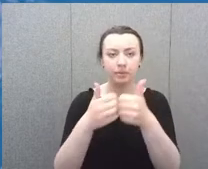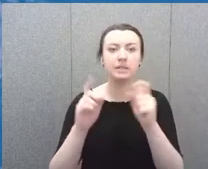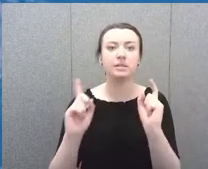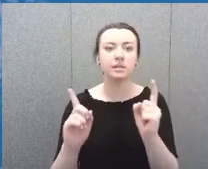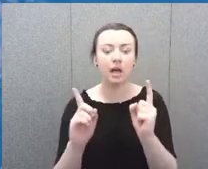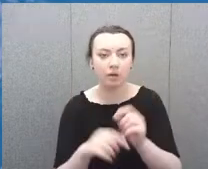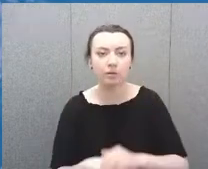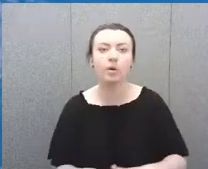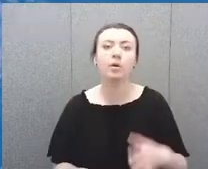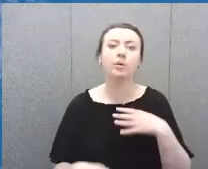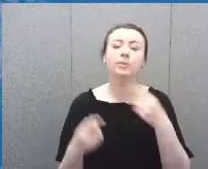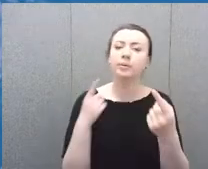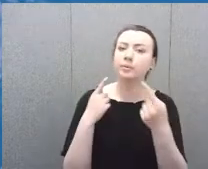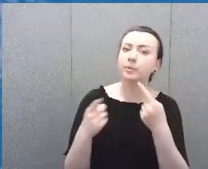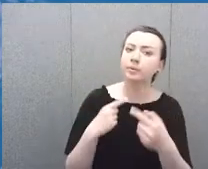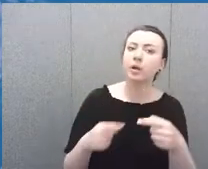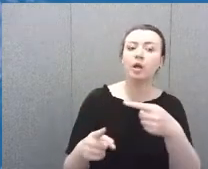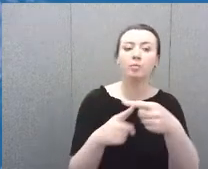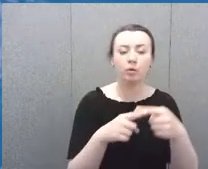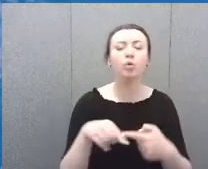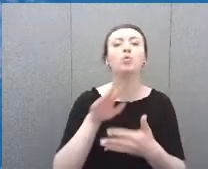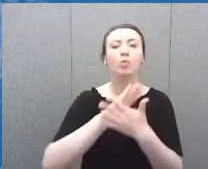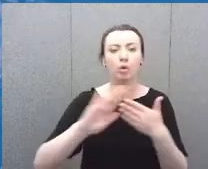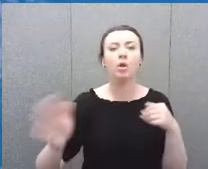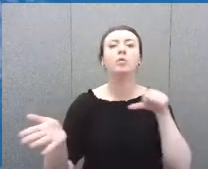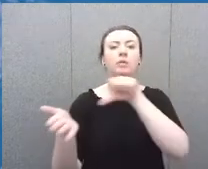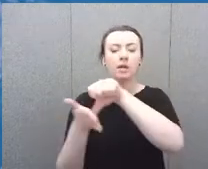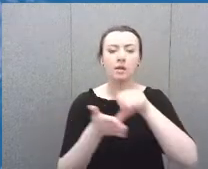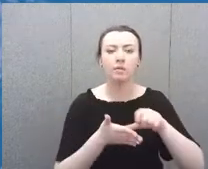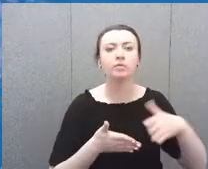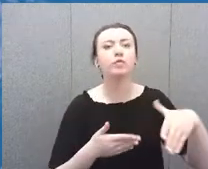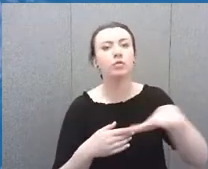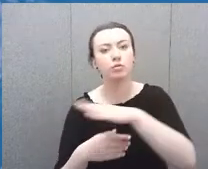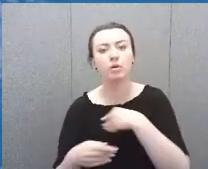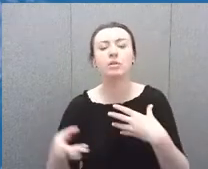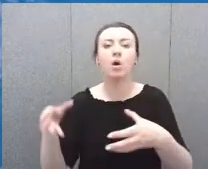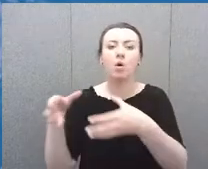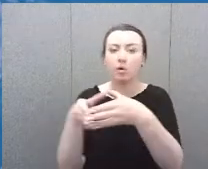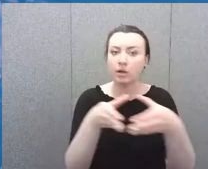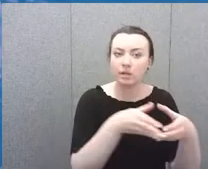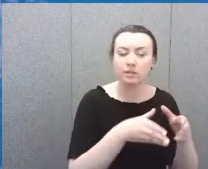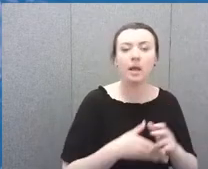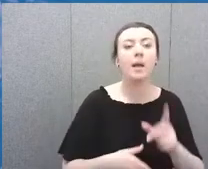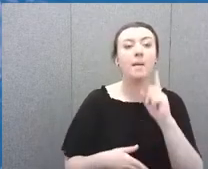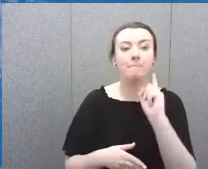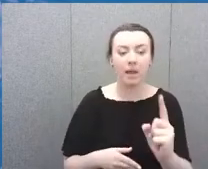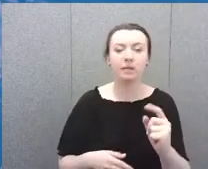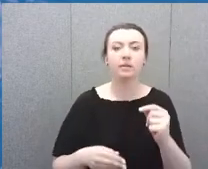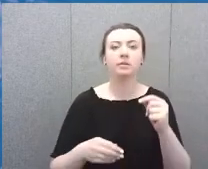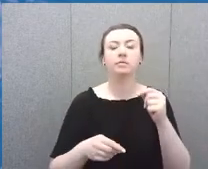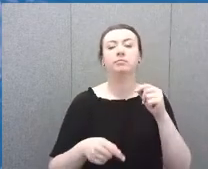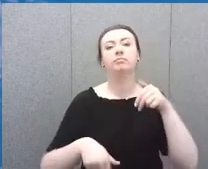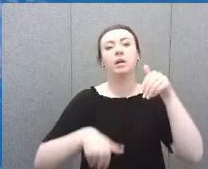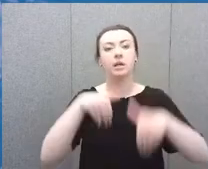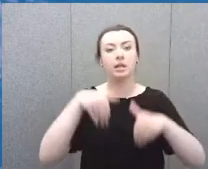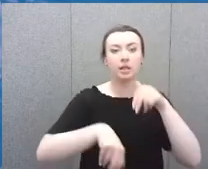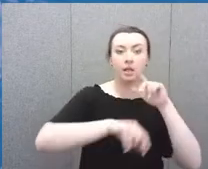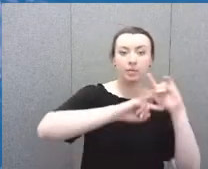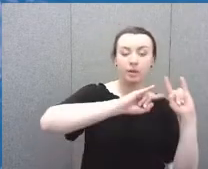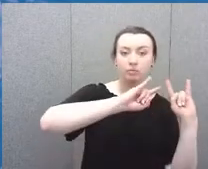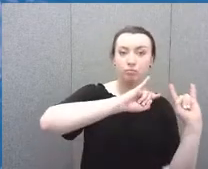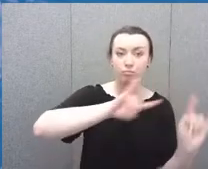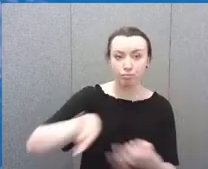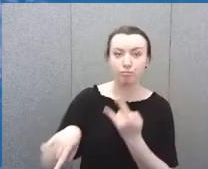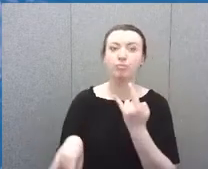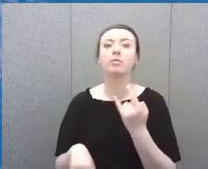в разных международных организациях именно Беларуси. И именно она покинула пределы страны и стала